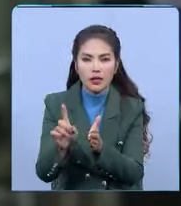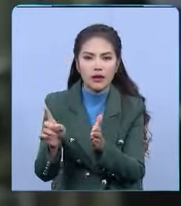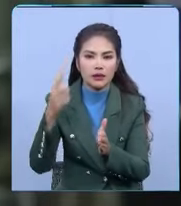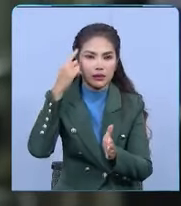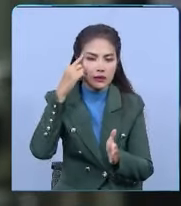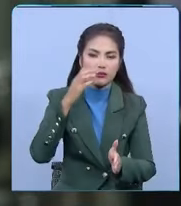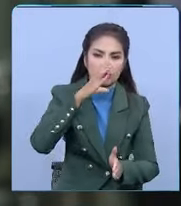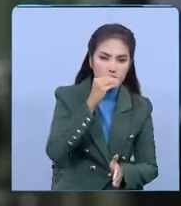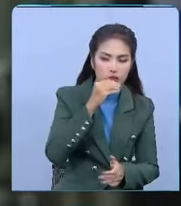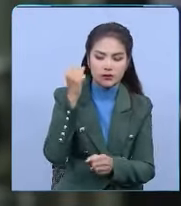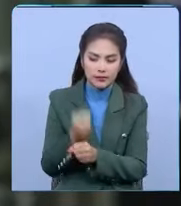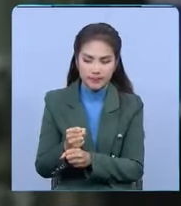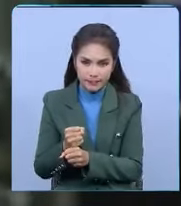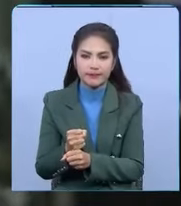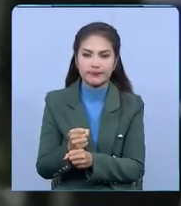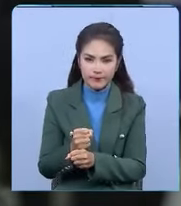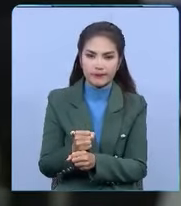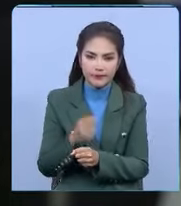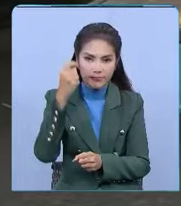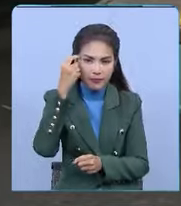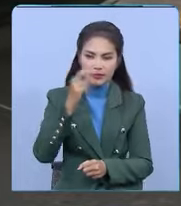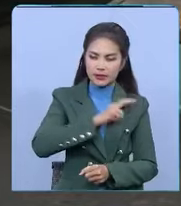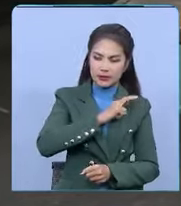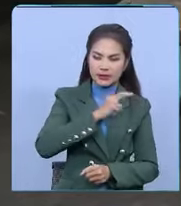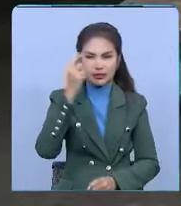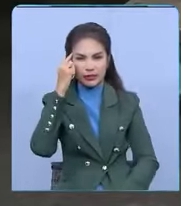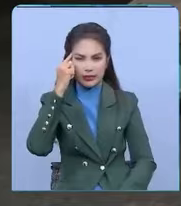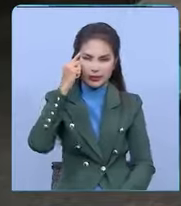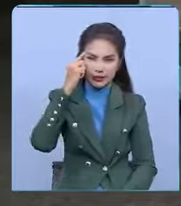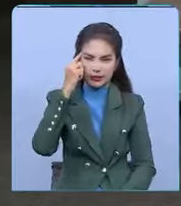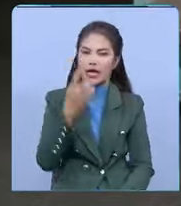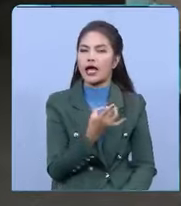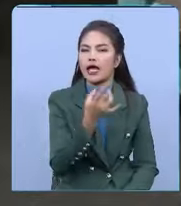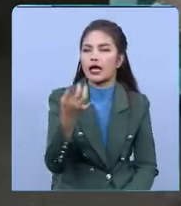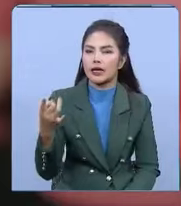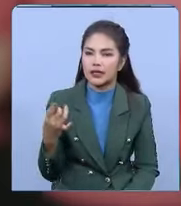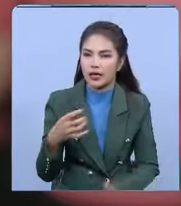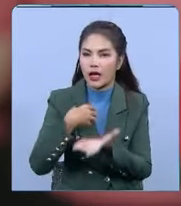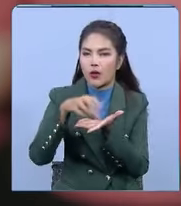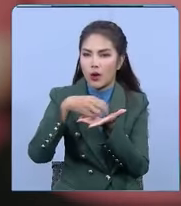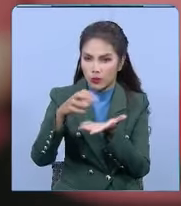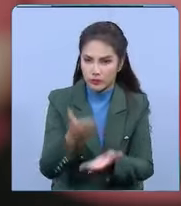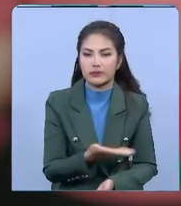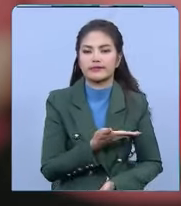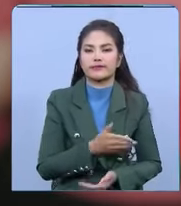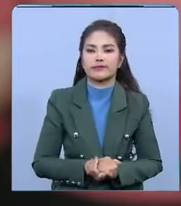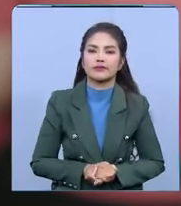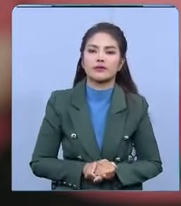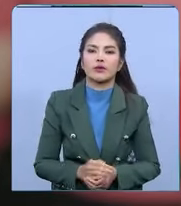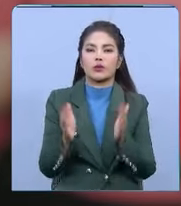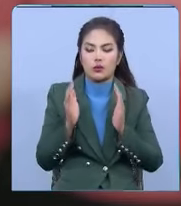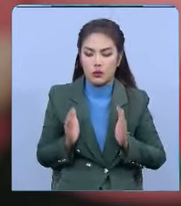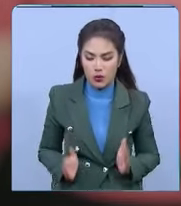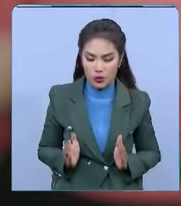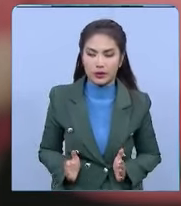พูดทำในมุมมองของลุงป้อมเนี่ยอยากจะแบ่งปันกับผู้ชมยังไงบ้างครับว่าคืออะไรคิดพูดทำ คือคนเราเนี่ยครับ